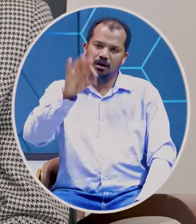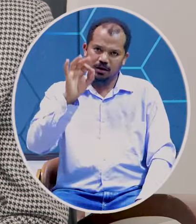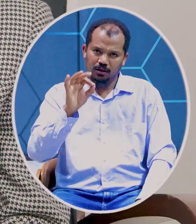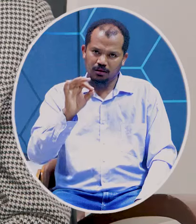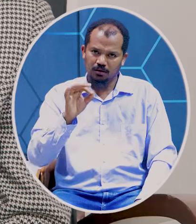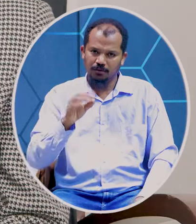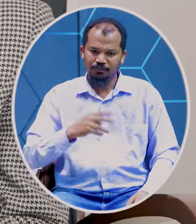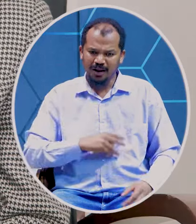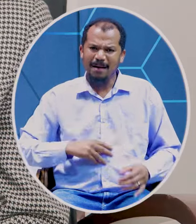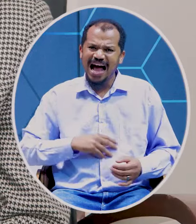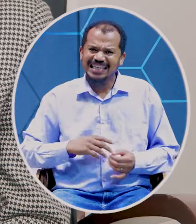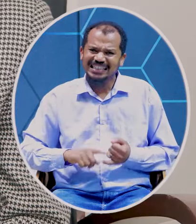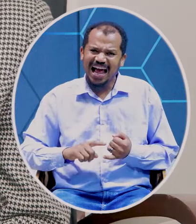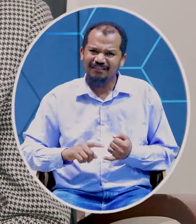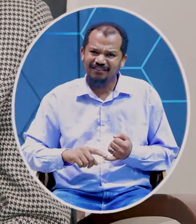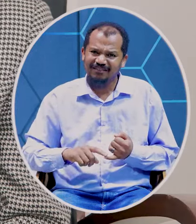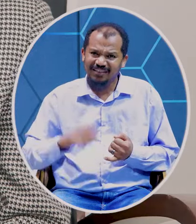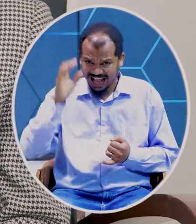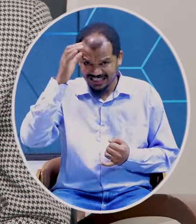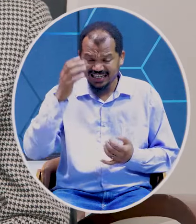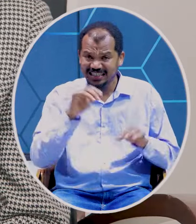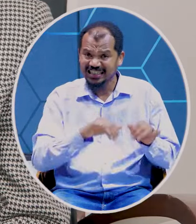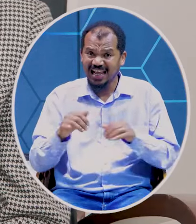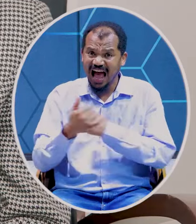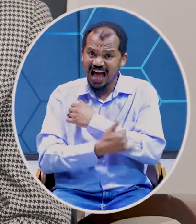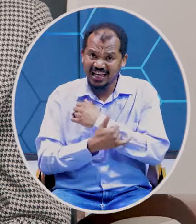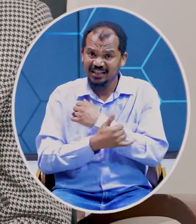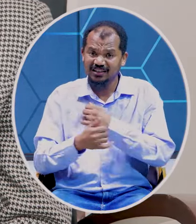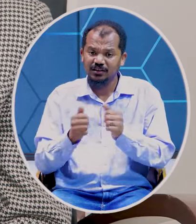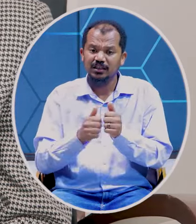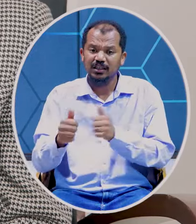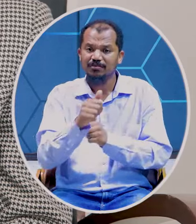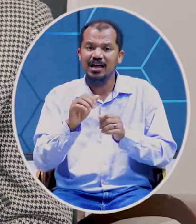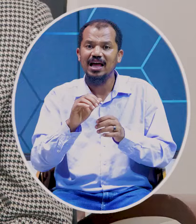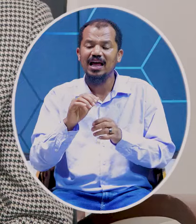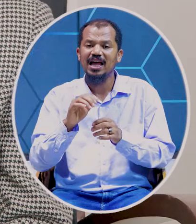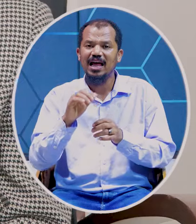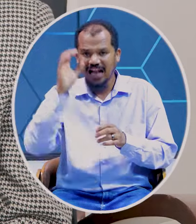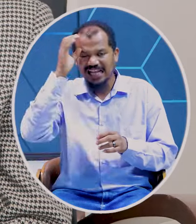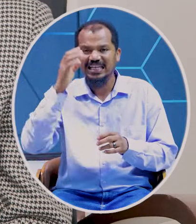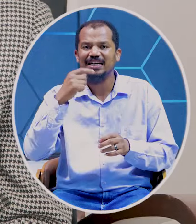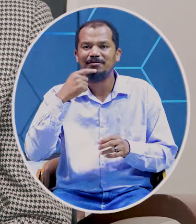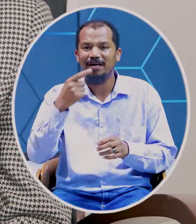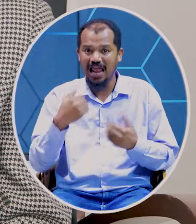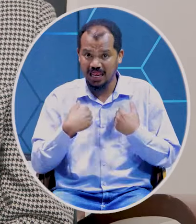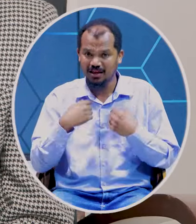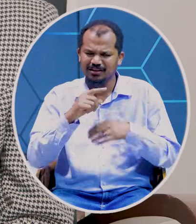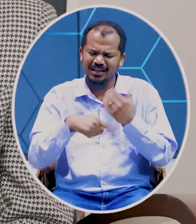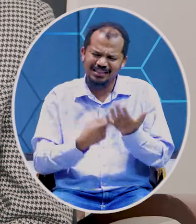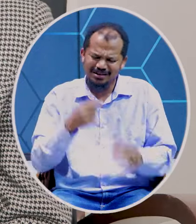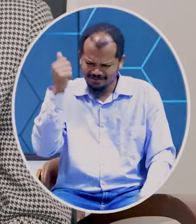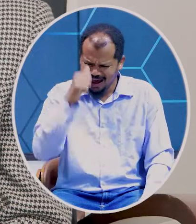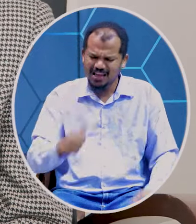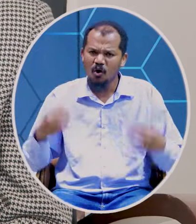ያገኛሉ። ወደ ማህፀን በር ጫፍ ካንሰር ስንመጣ እንደ ሀገር የቅድመ ካንሰር ምርመራ ፕሮግራም አለ።